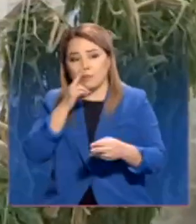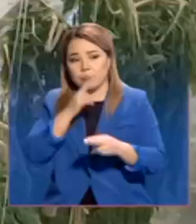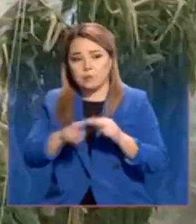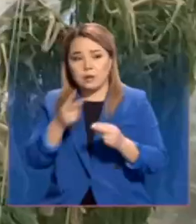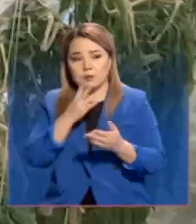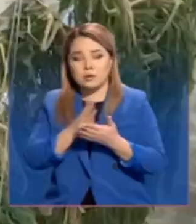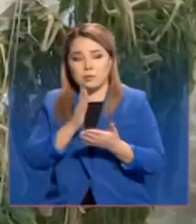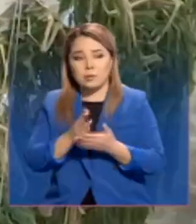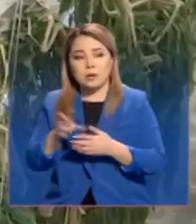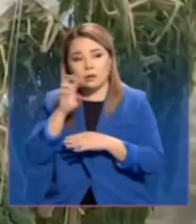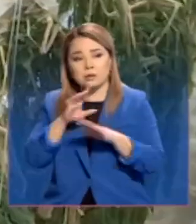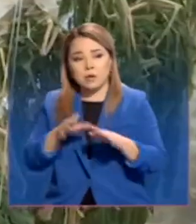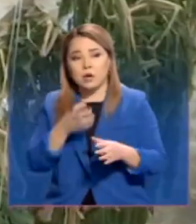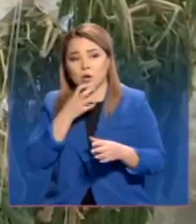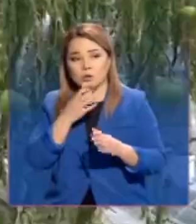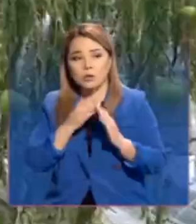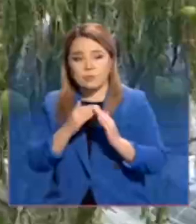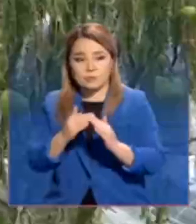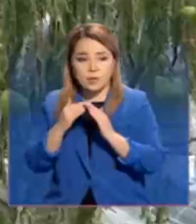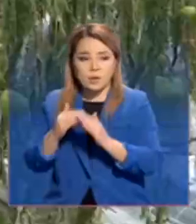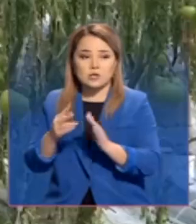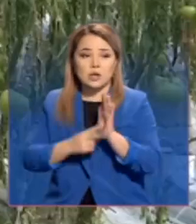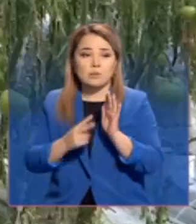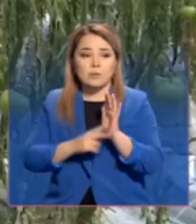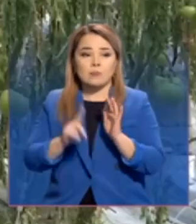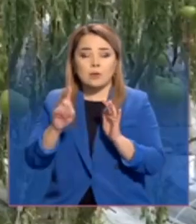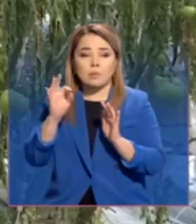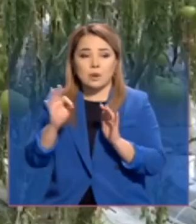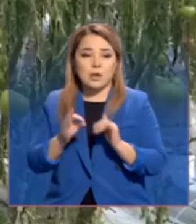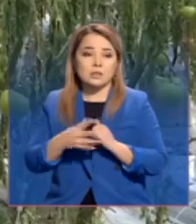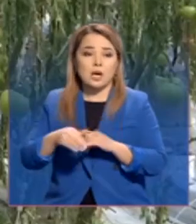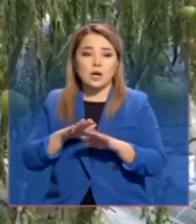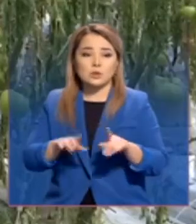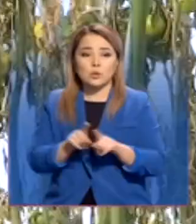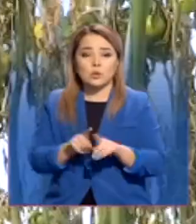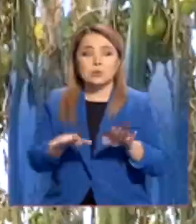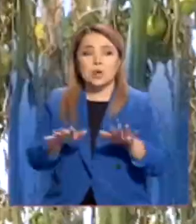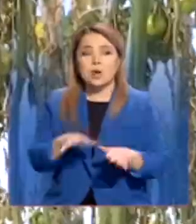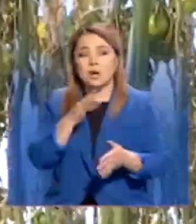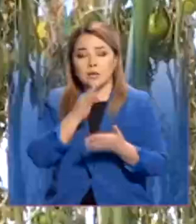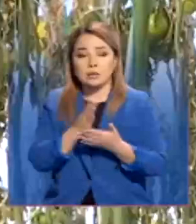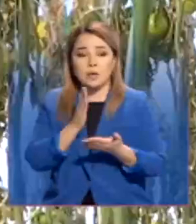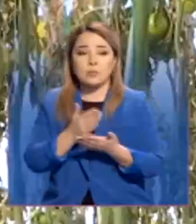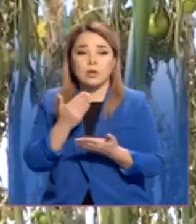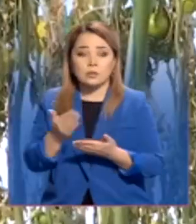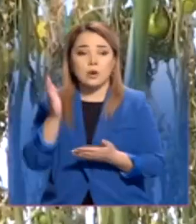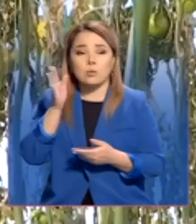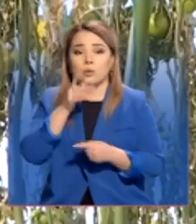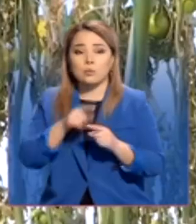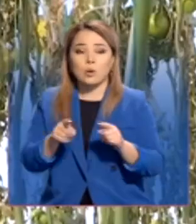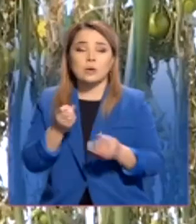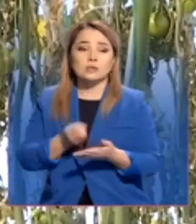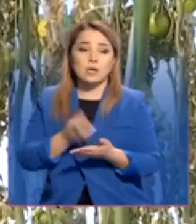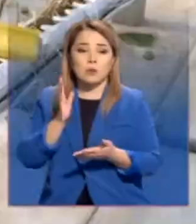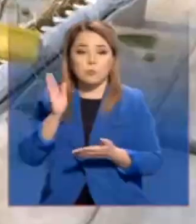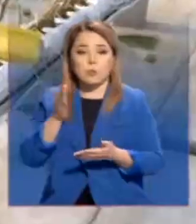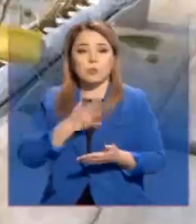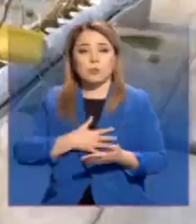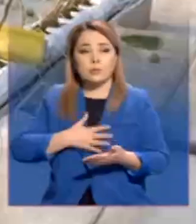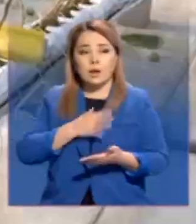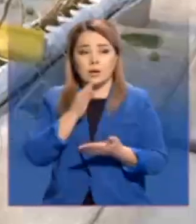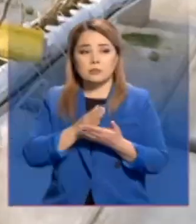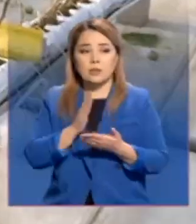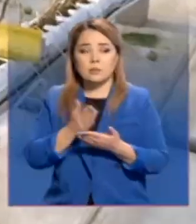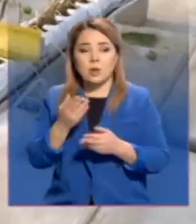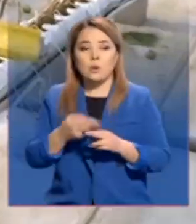отыр. Еліміздегі жылыжайлардың 71% осы өңірдің үлесінде екенін ескерсек, алдағы уақытта қымбатшылық болуы да